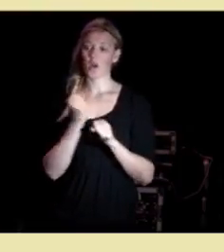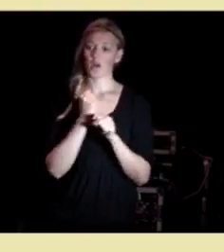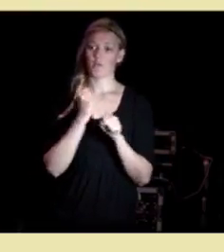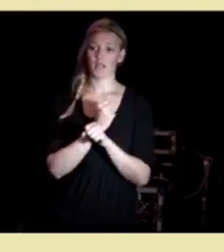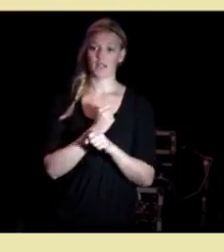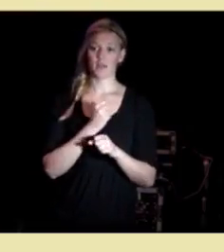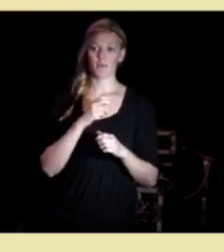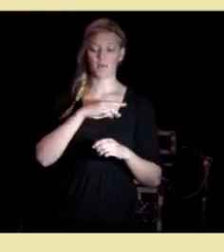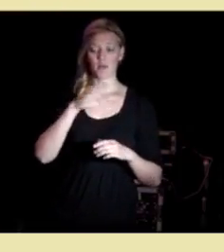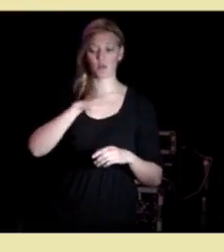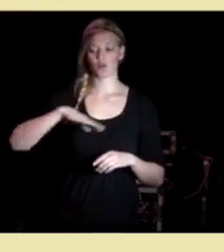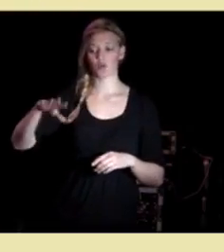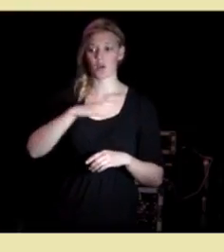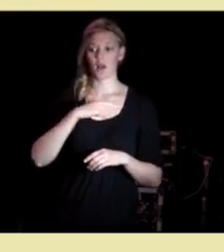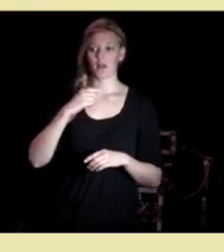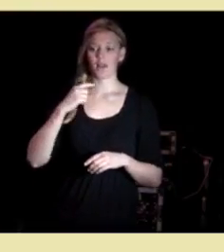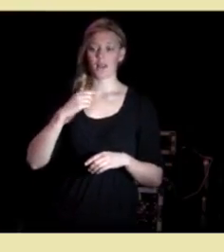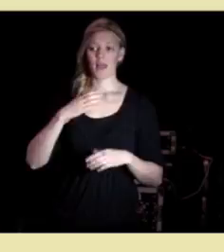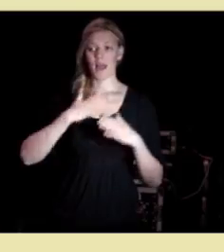sykehusplan.